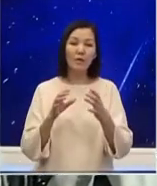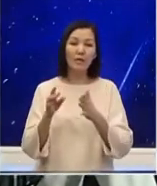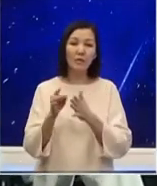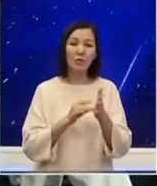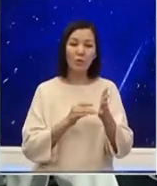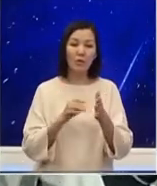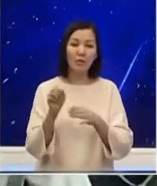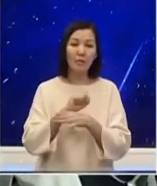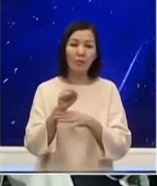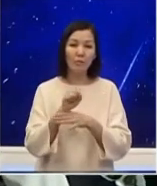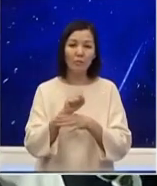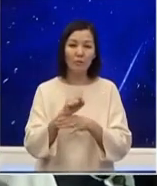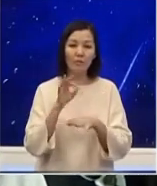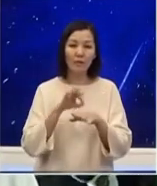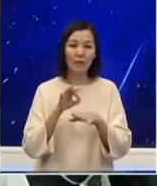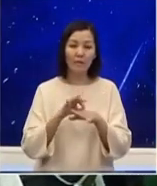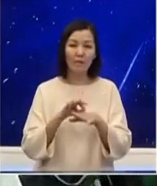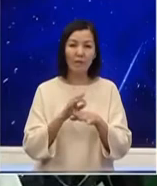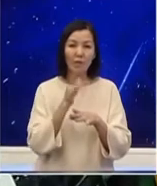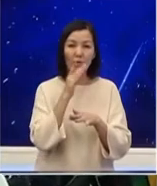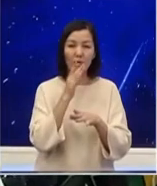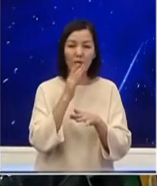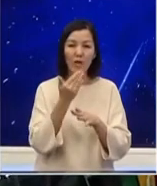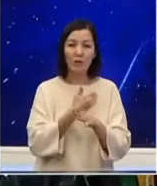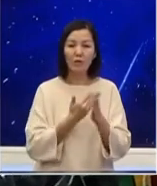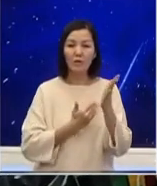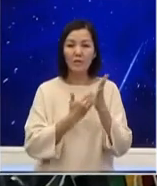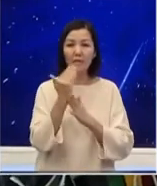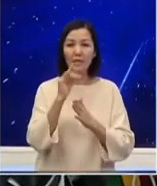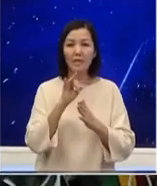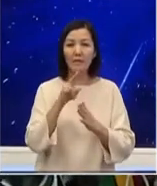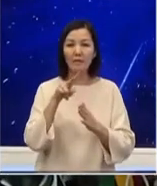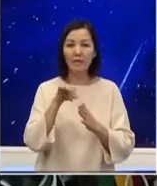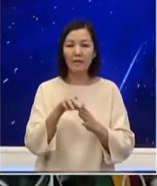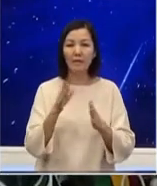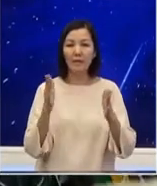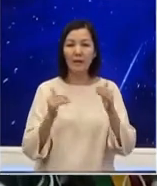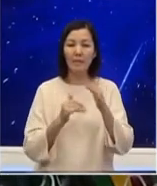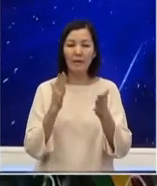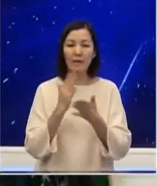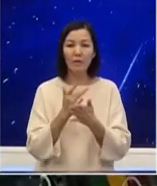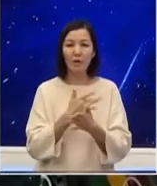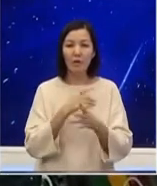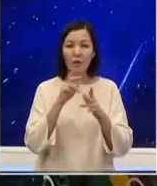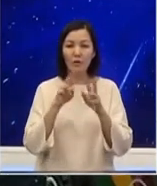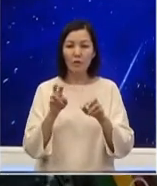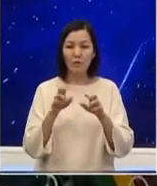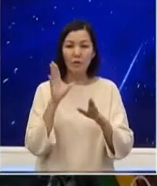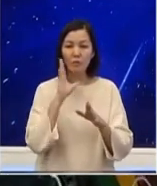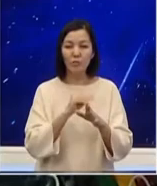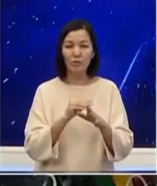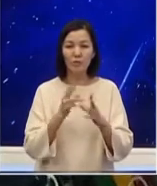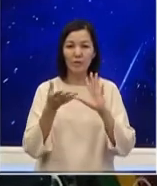Әр қайсында осы пандемия кезеңінде сұранысы артқан ИВЛ аппараттары бар. Жүректі ЭКГ-мен түсіре аламыз. Оның